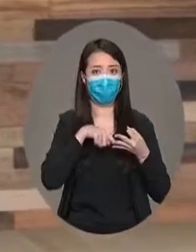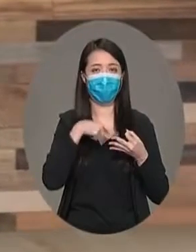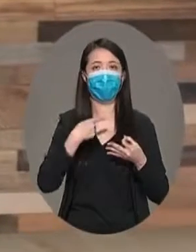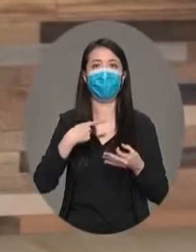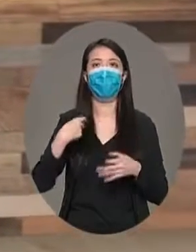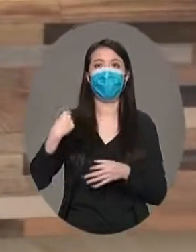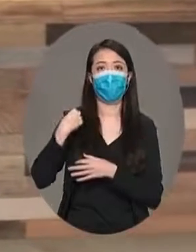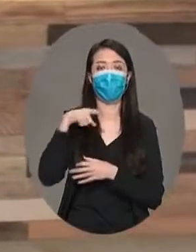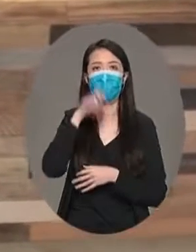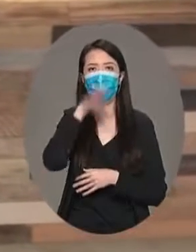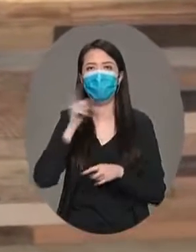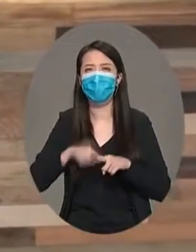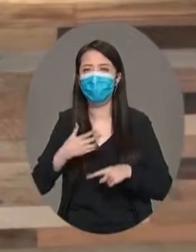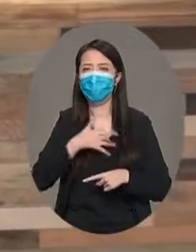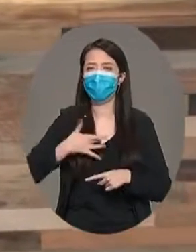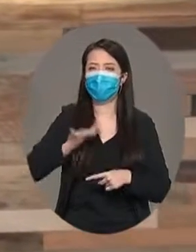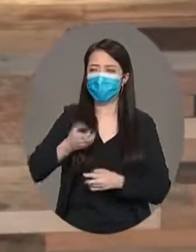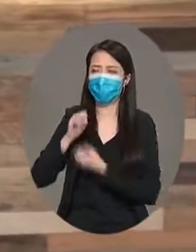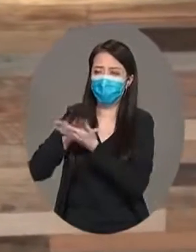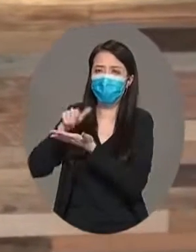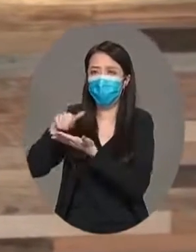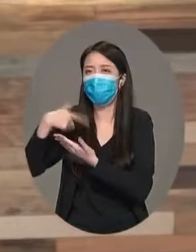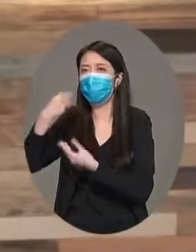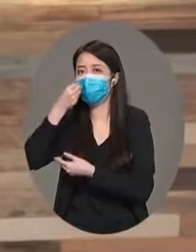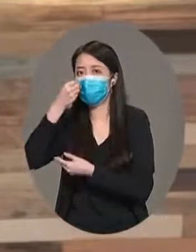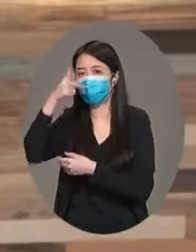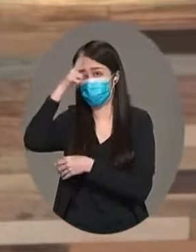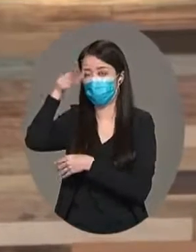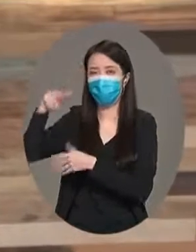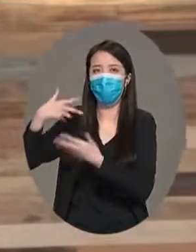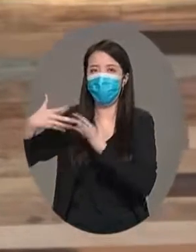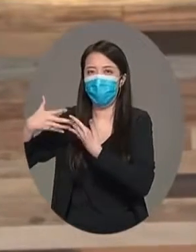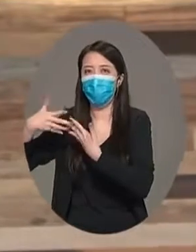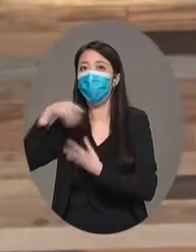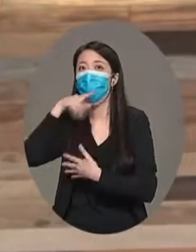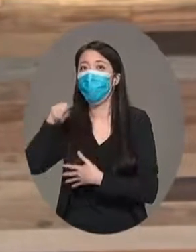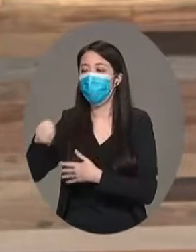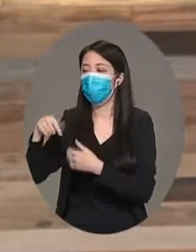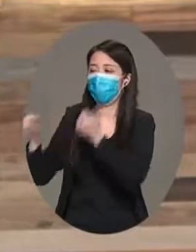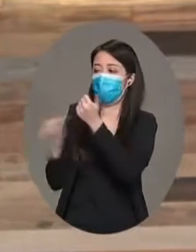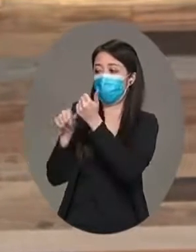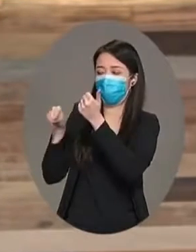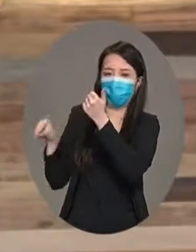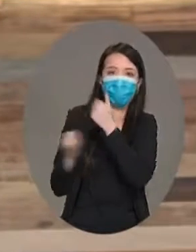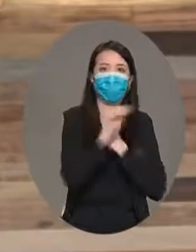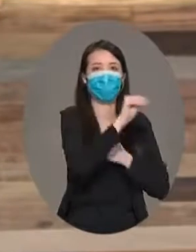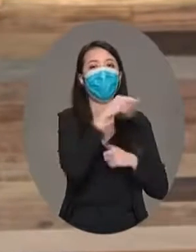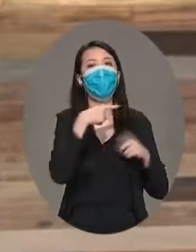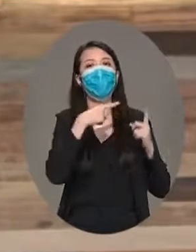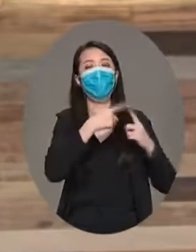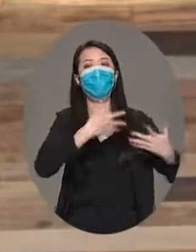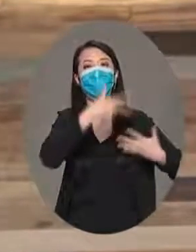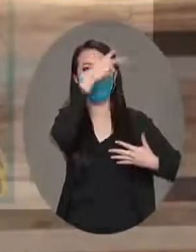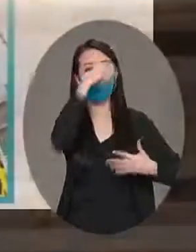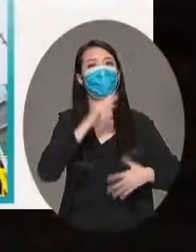情等問題已經一頭煙了，如果將食環署的職能轉移去到負責地區事務的民政局是合理做法。